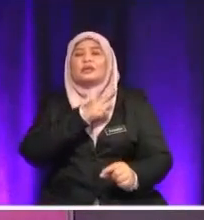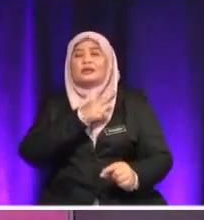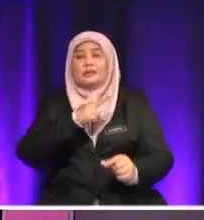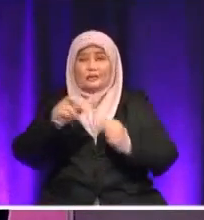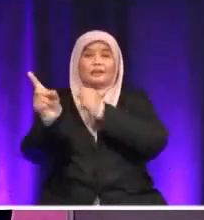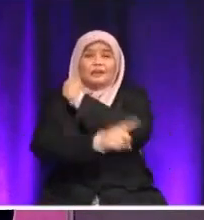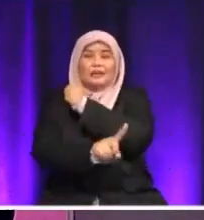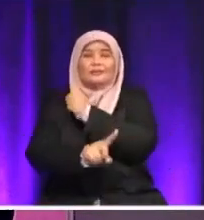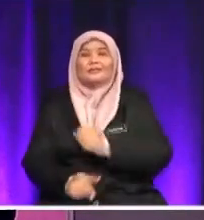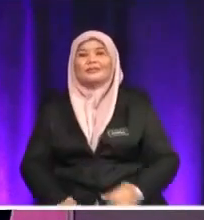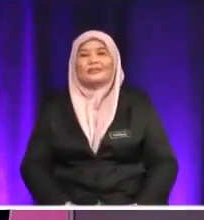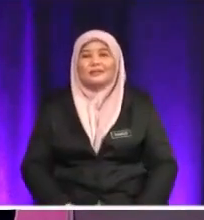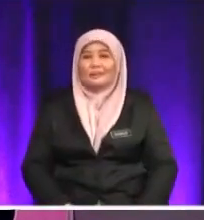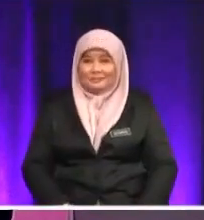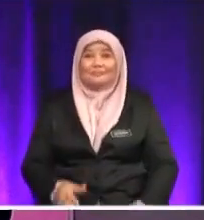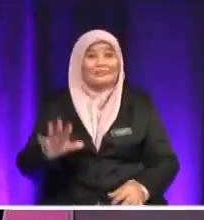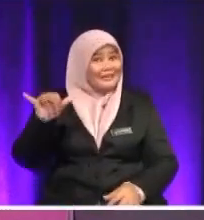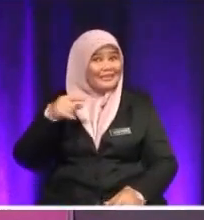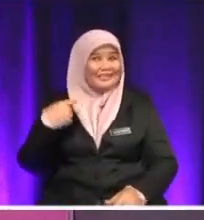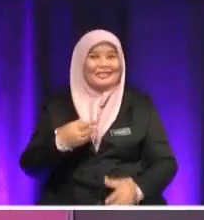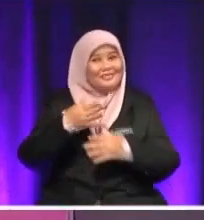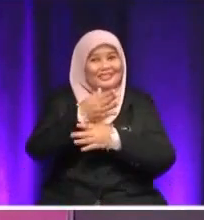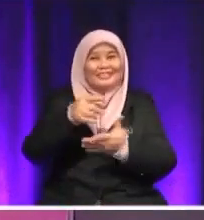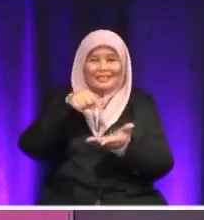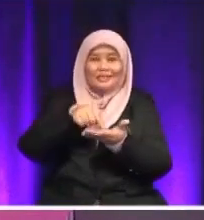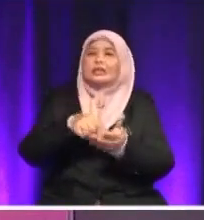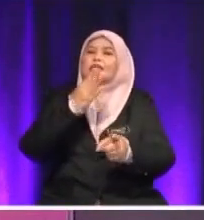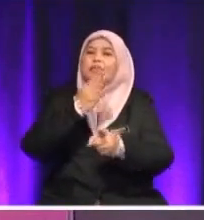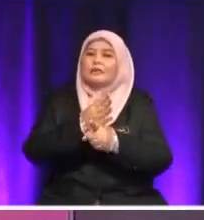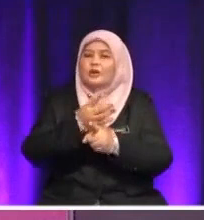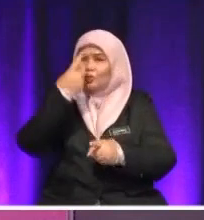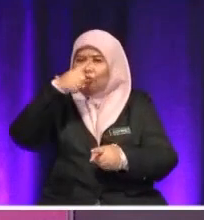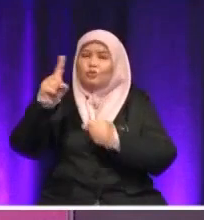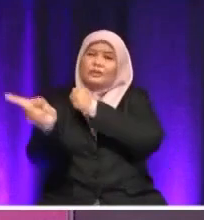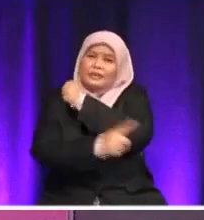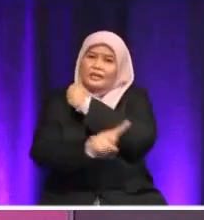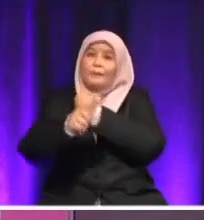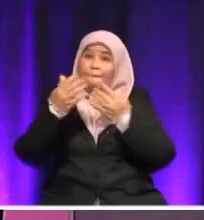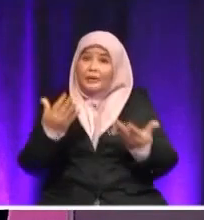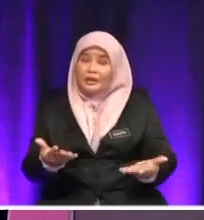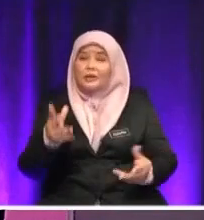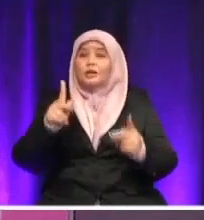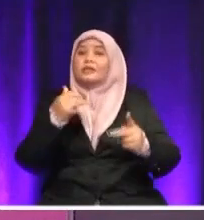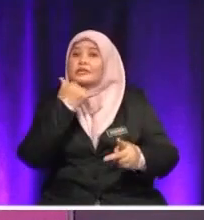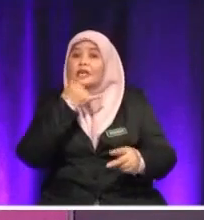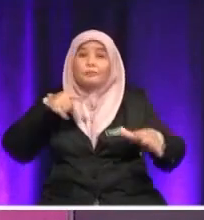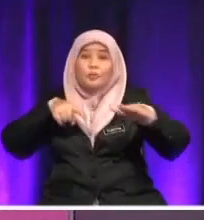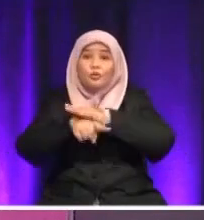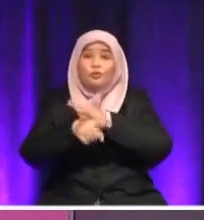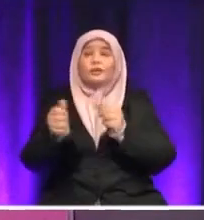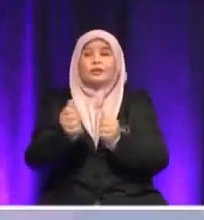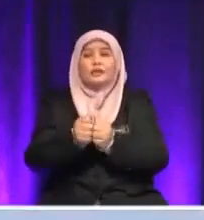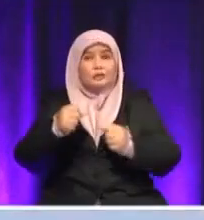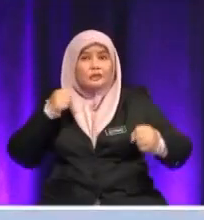ni? Apa ya, Ustaz? Jom kita teruskan yang ini. Okey. Okay, sebenarnya untuk diat yang berat, kalau kesalahan membunuh dengan